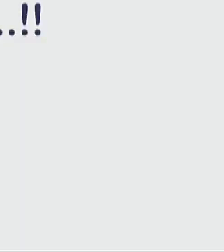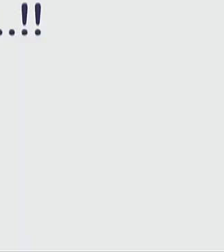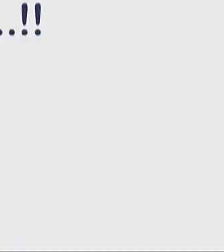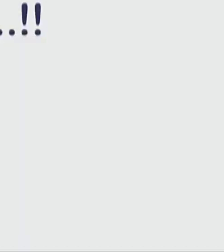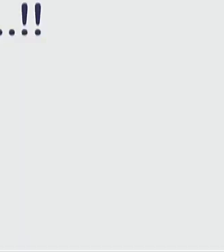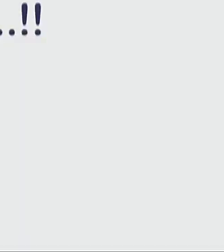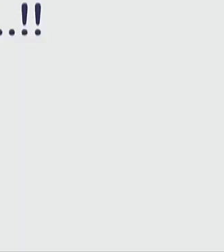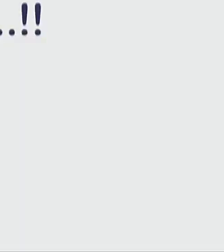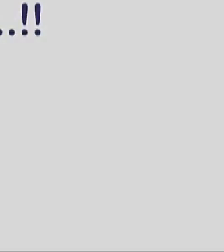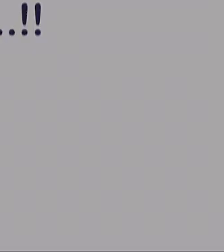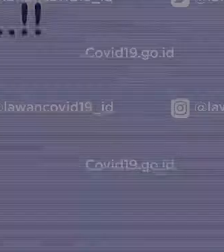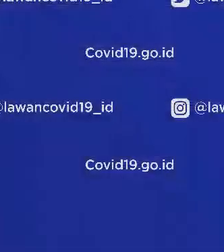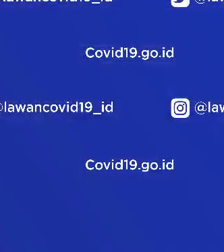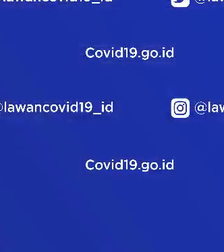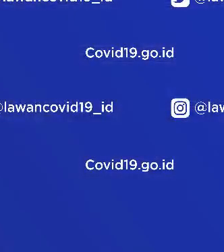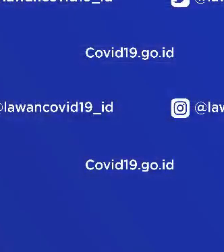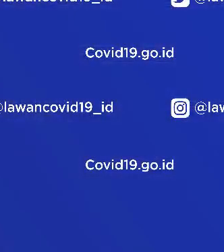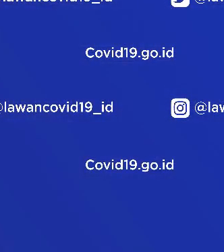yo yo